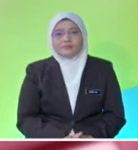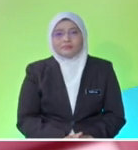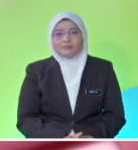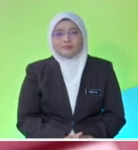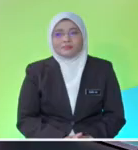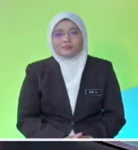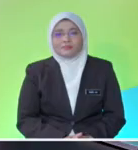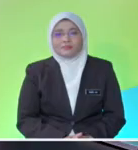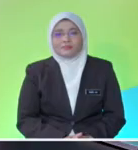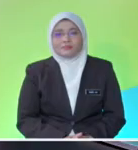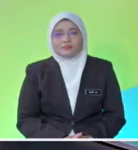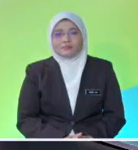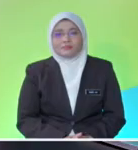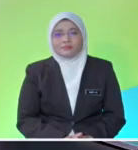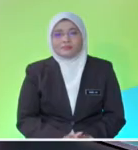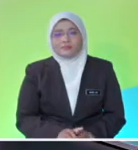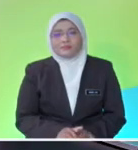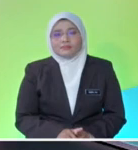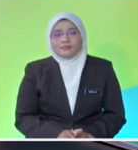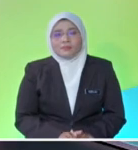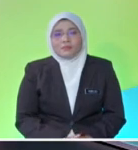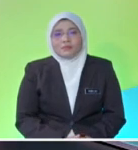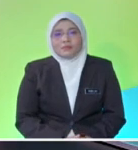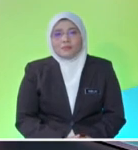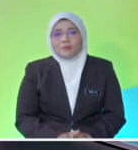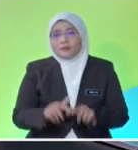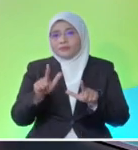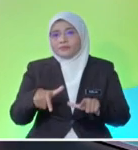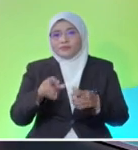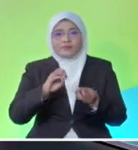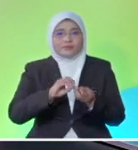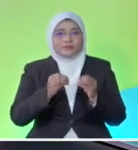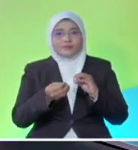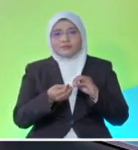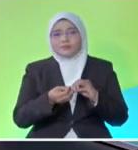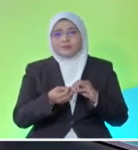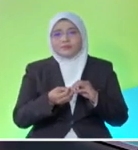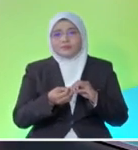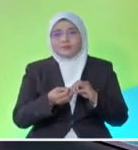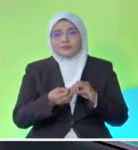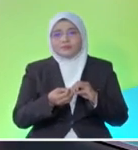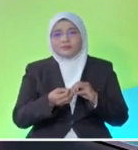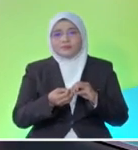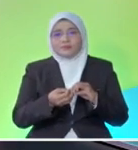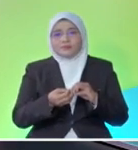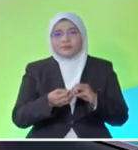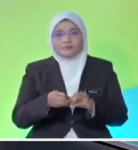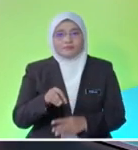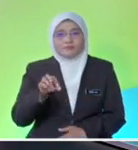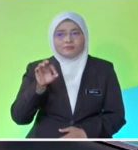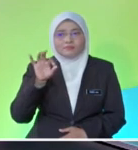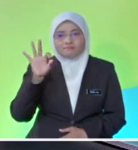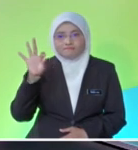Kemudian saya akan letakkan nombor 3 dan 9.